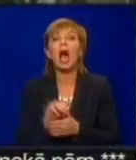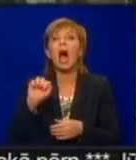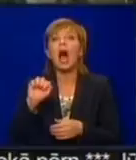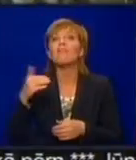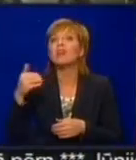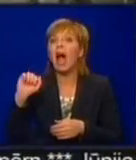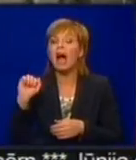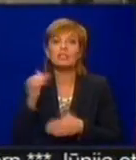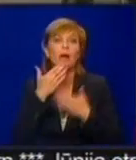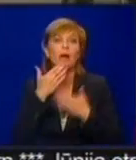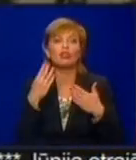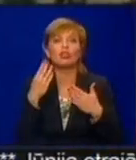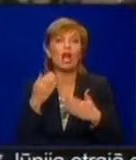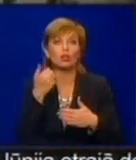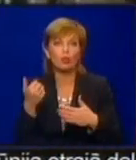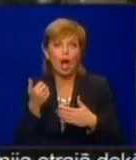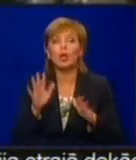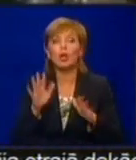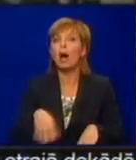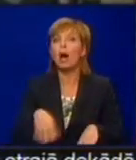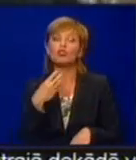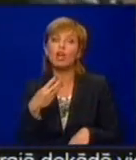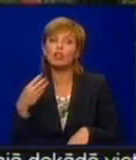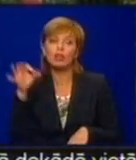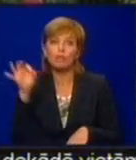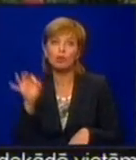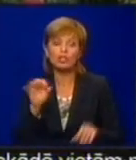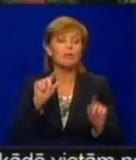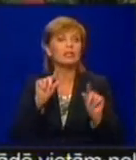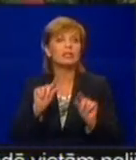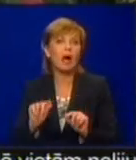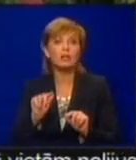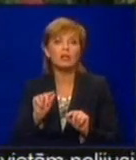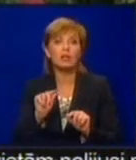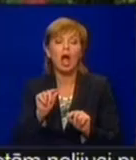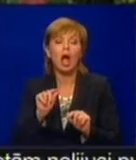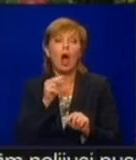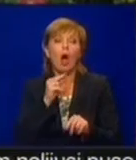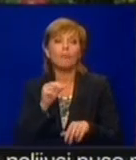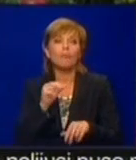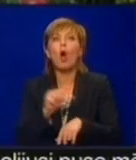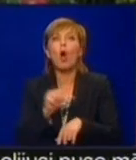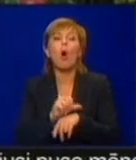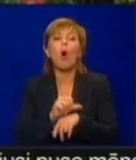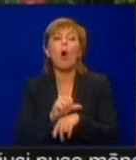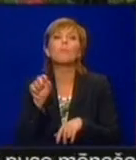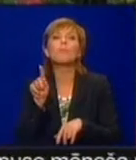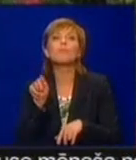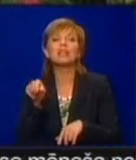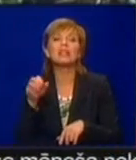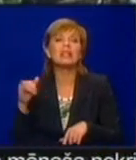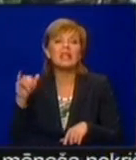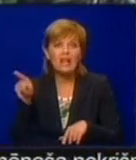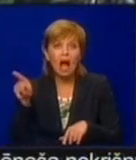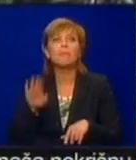Afganistānā pēdējo 4 gadu laikā par 40% samazinājies opija magoņa audzēšanas apjoms. To sekmējus drošības